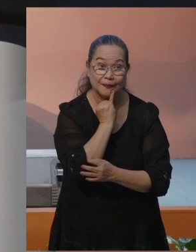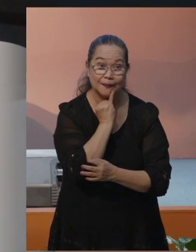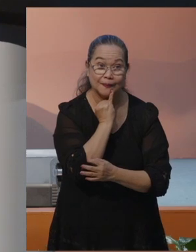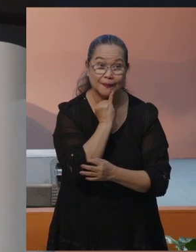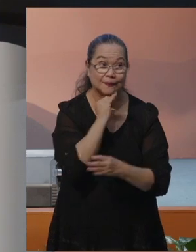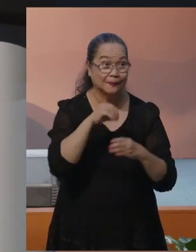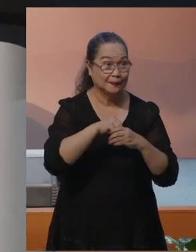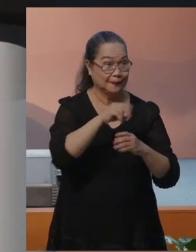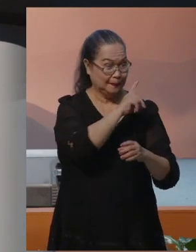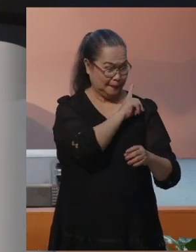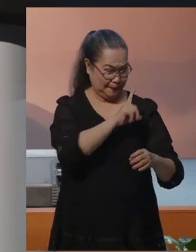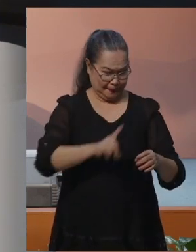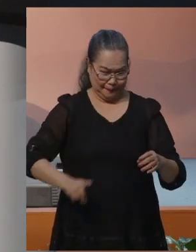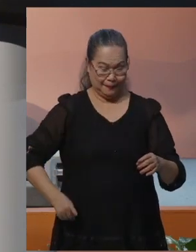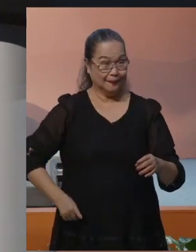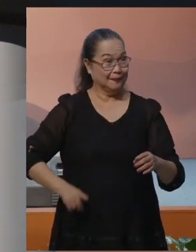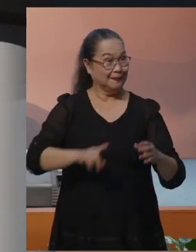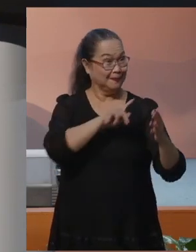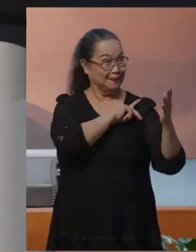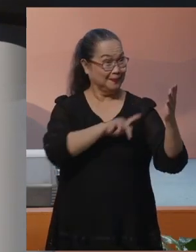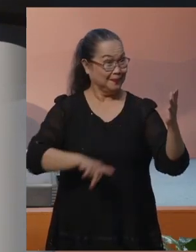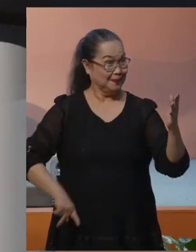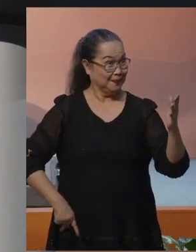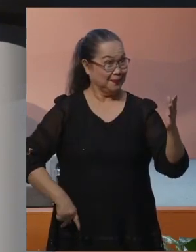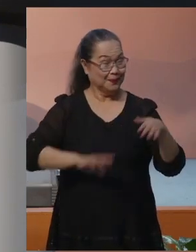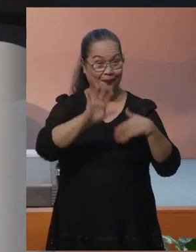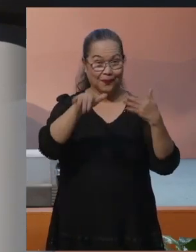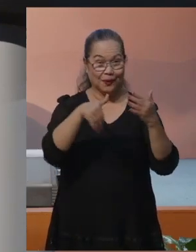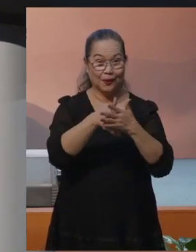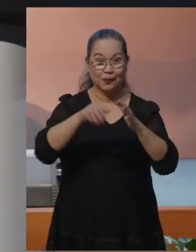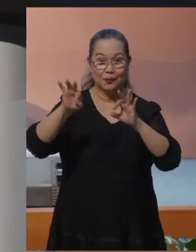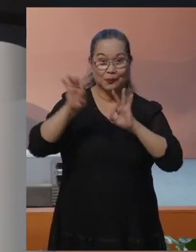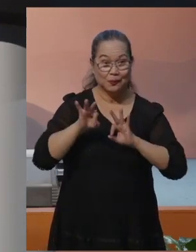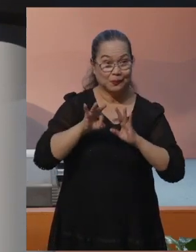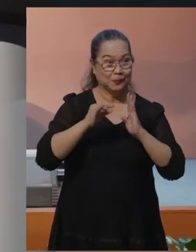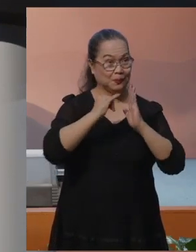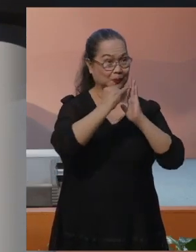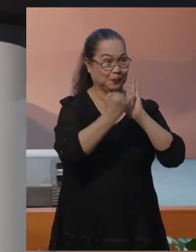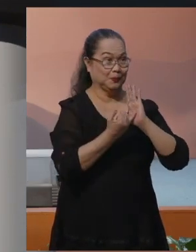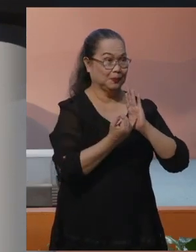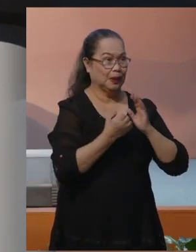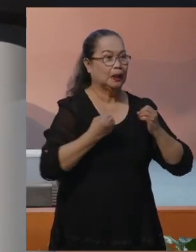Haring David. Takot ang hari ng Jerusalem